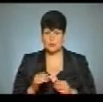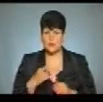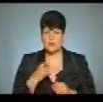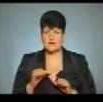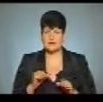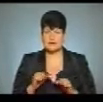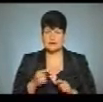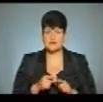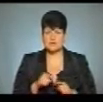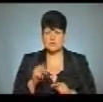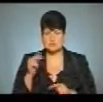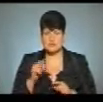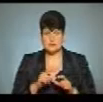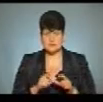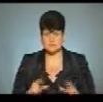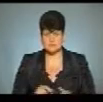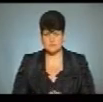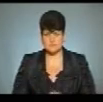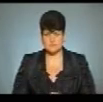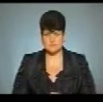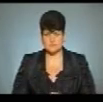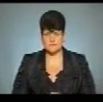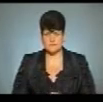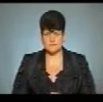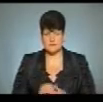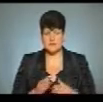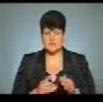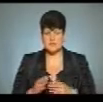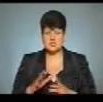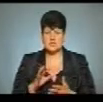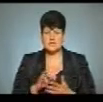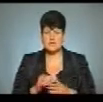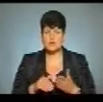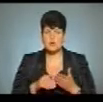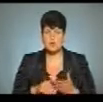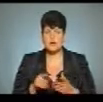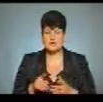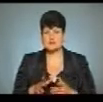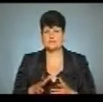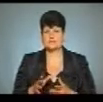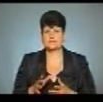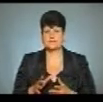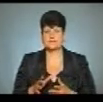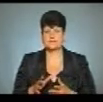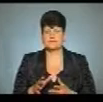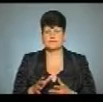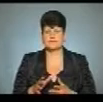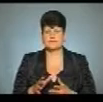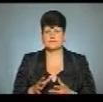навчального закладу Станіслав Шинкарьов. Практичні заняття допомагають їм опанувати